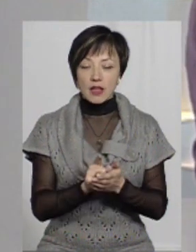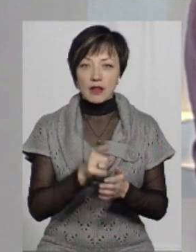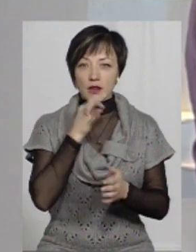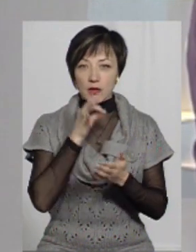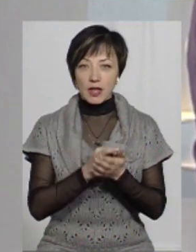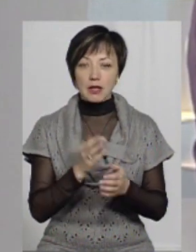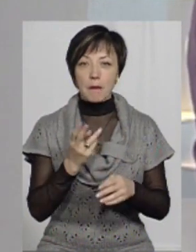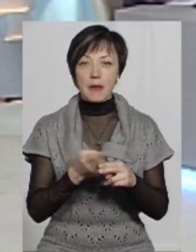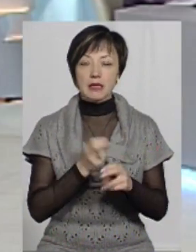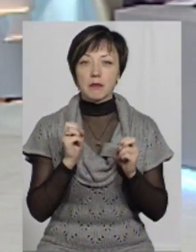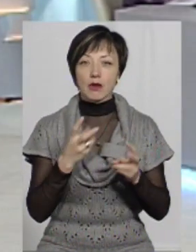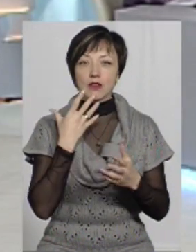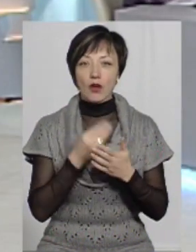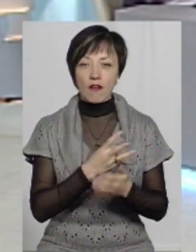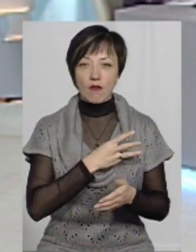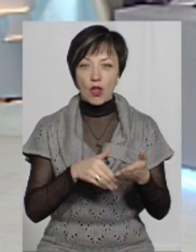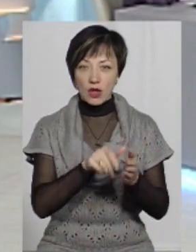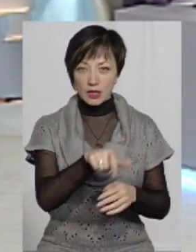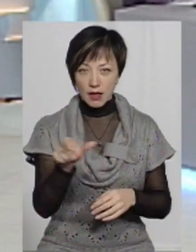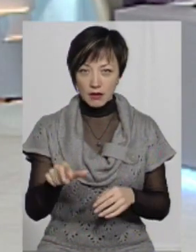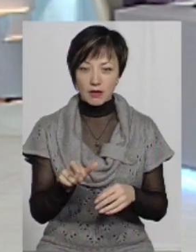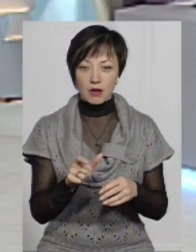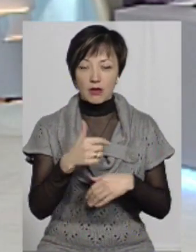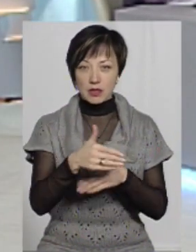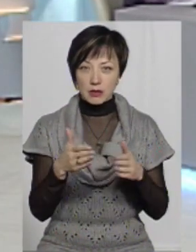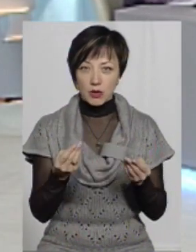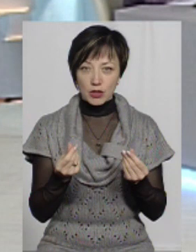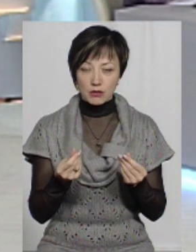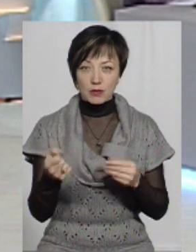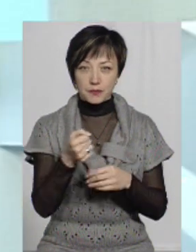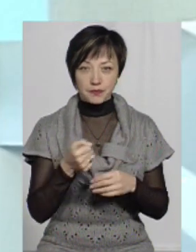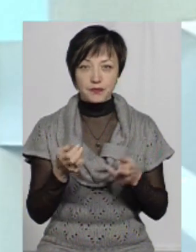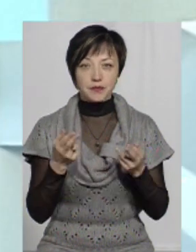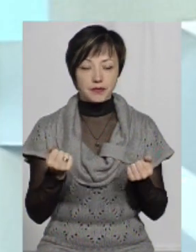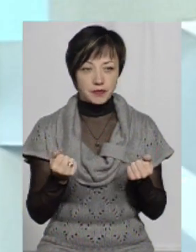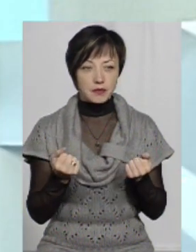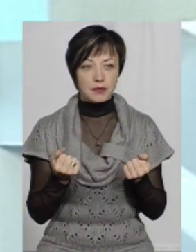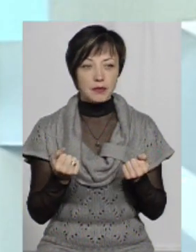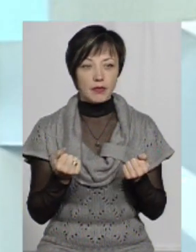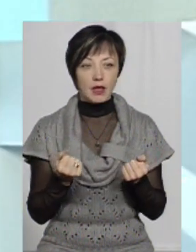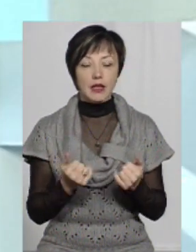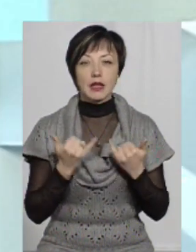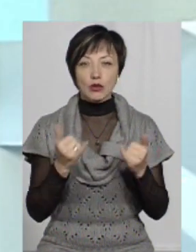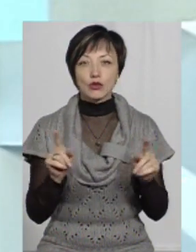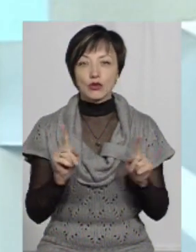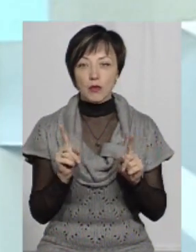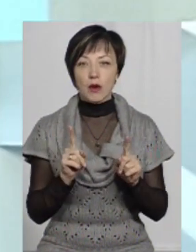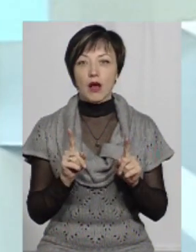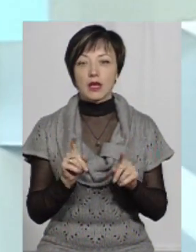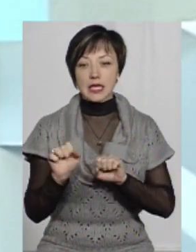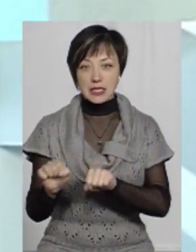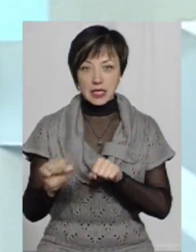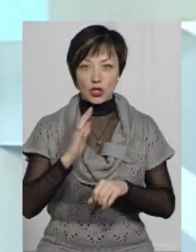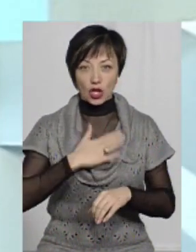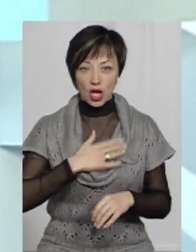безпеку своїх волонтерів? Все ж таки вони ходять з скриньками і з грішми. Так. Для того, щоб